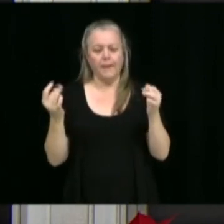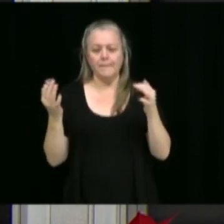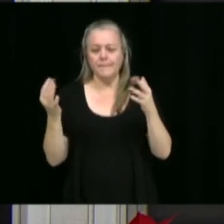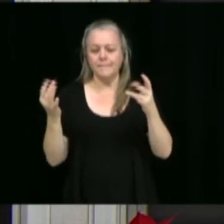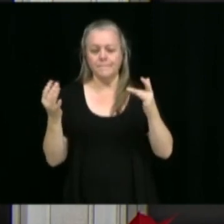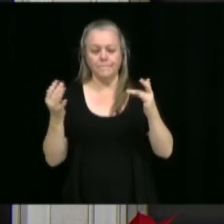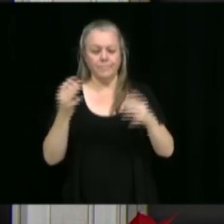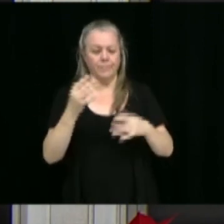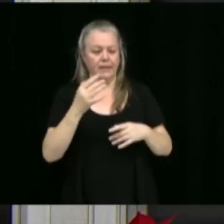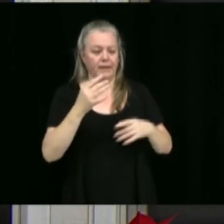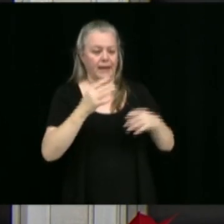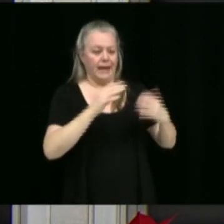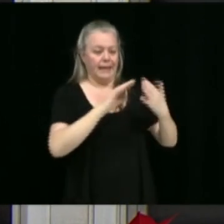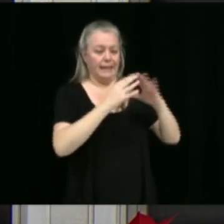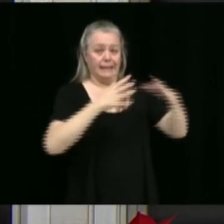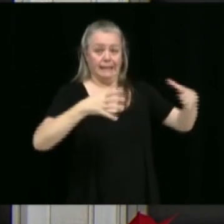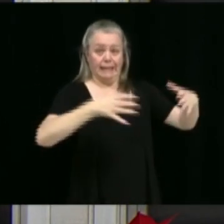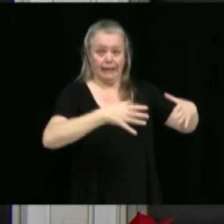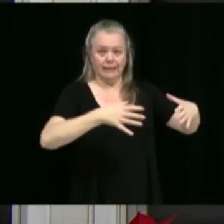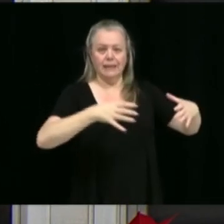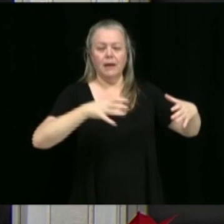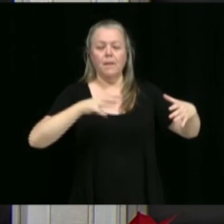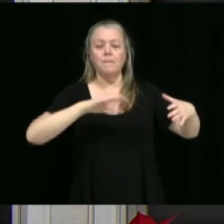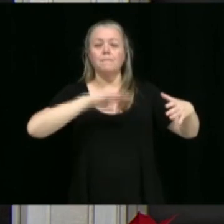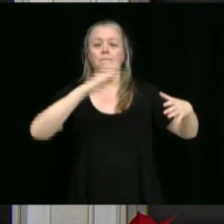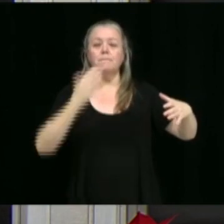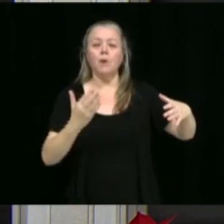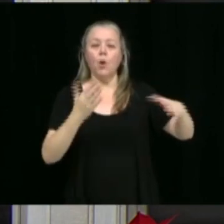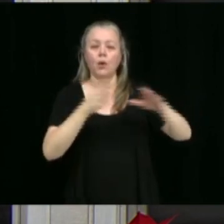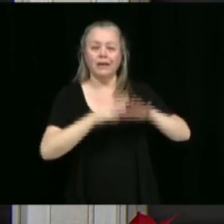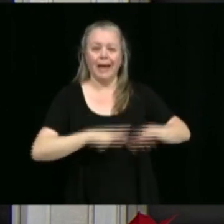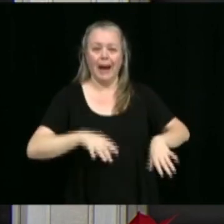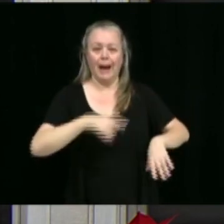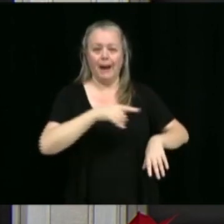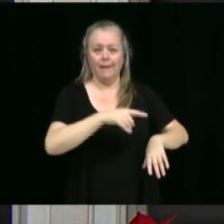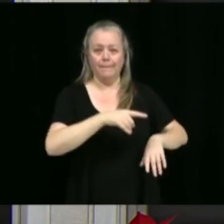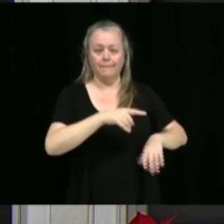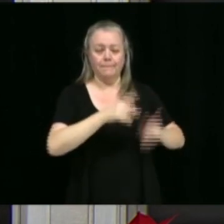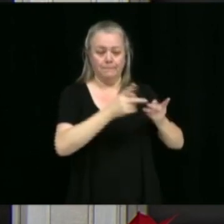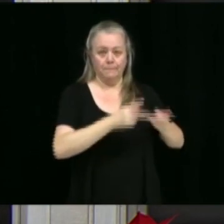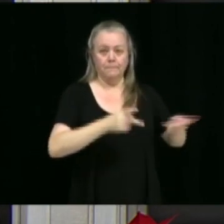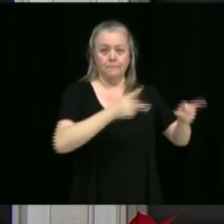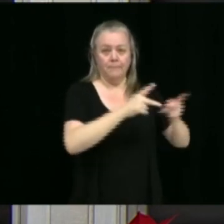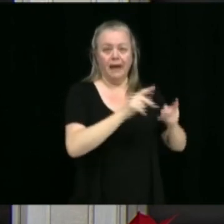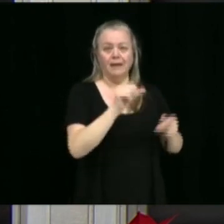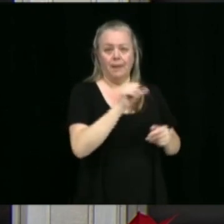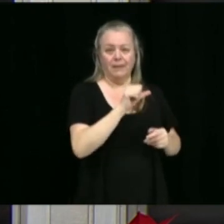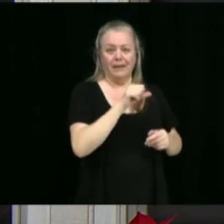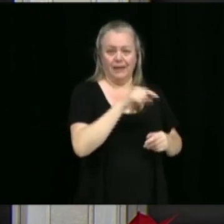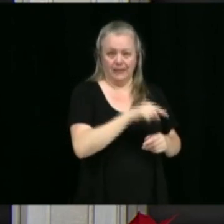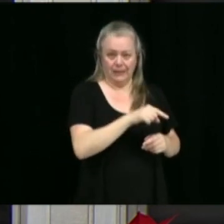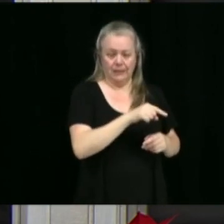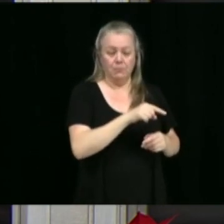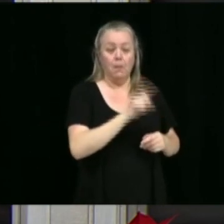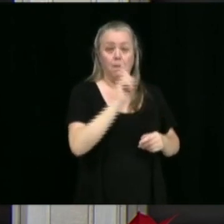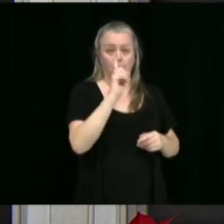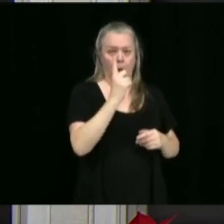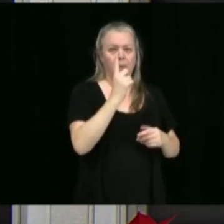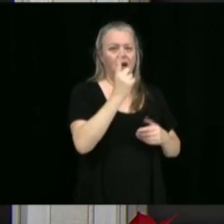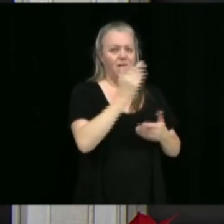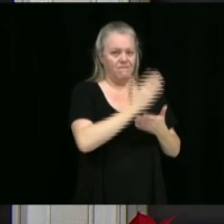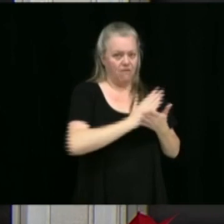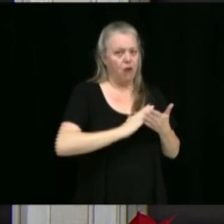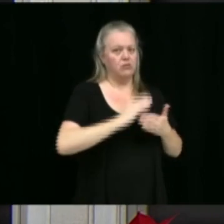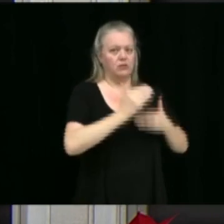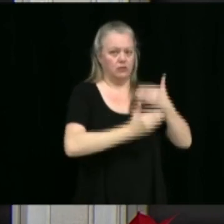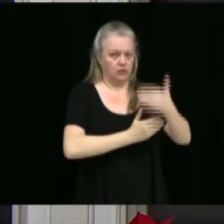le quartier Montcalm, si on veut, à partir du parc des Abénaquis. Une première phase de 3 qui verra le jour.